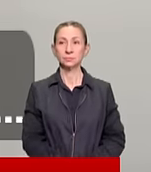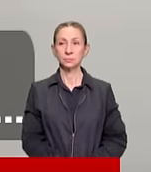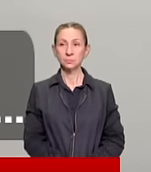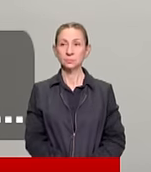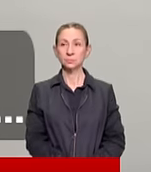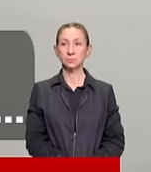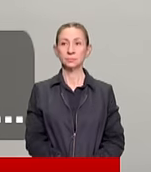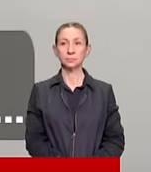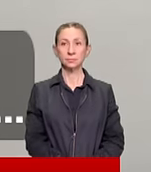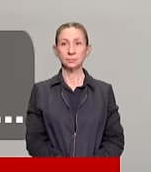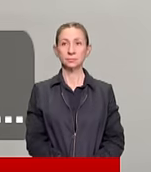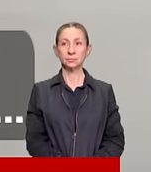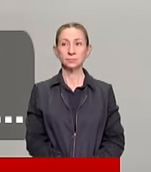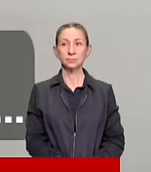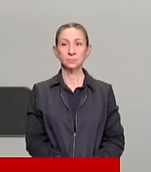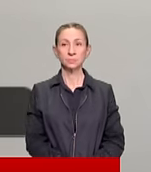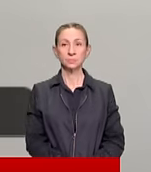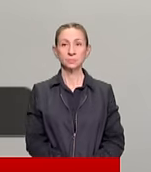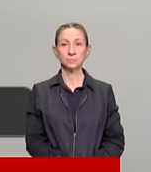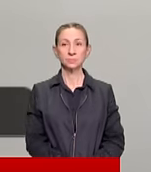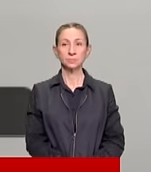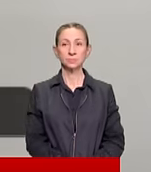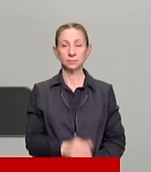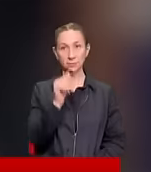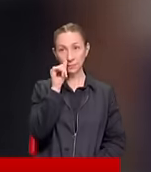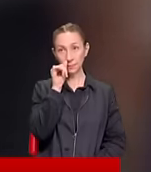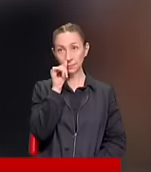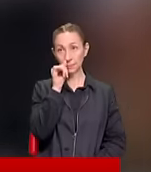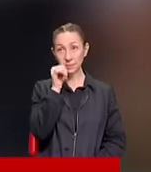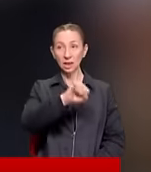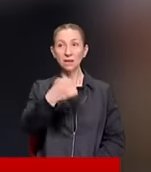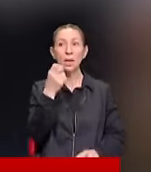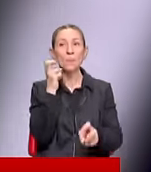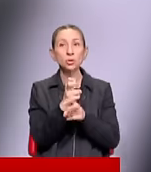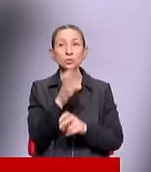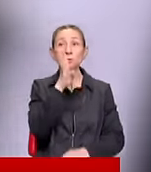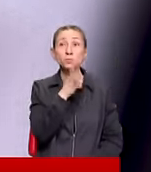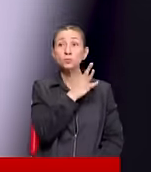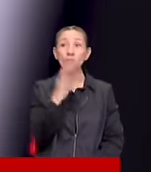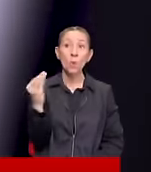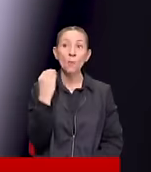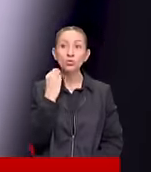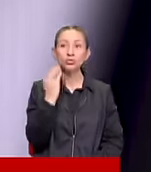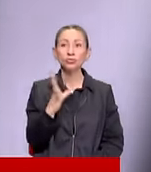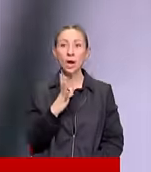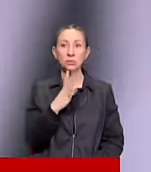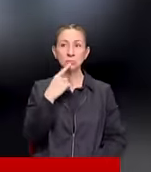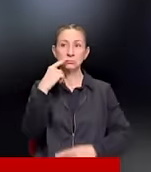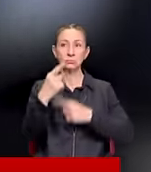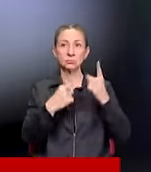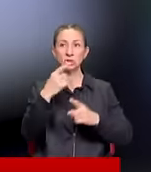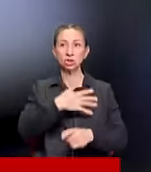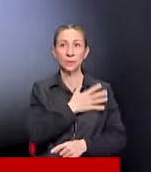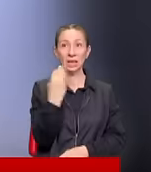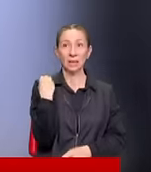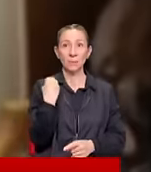3 gün önce. Hepsi para istiyorlar. Para yok. Kasada 1 lira yok. Kasa boş, 400 milyon da borcu var diye ses yükseltti